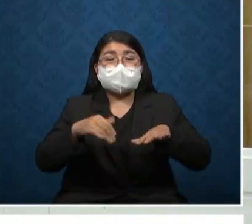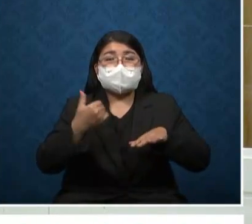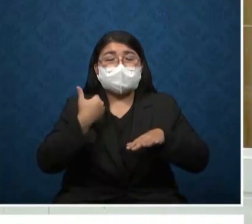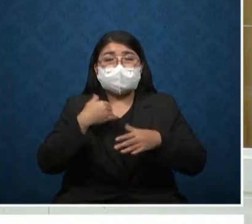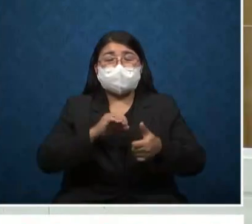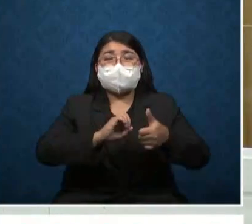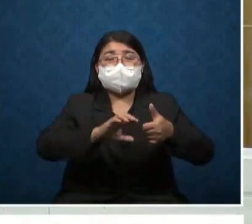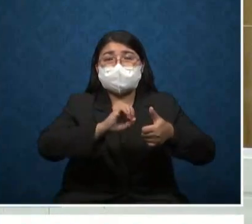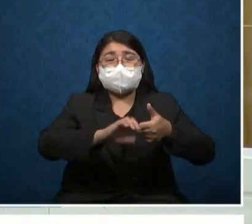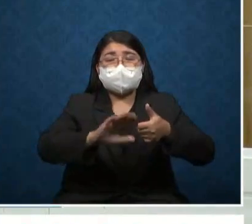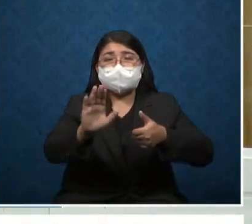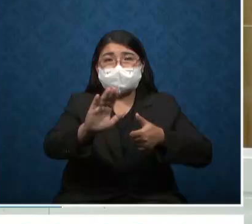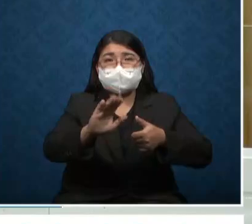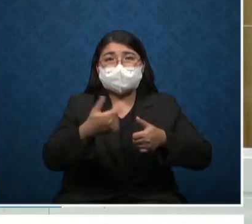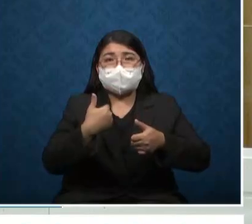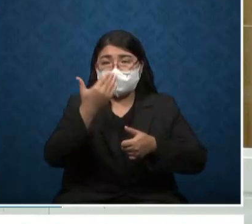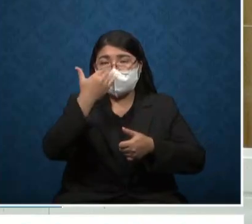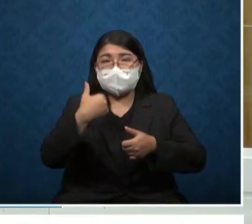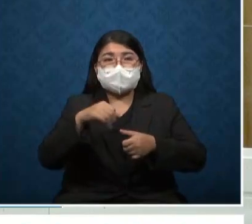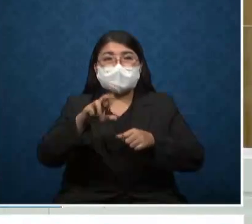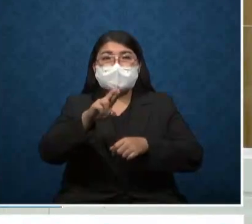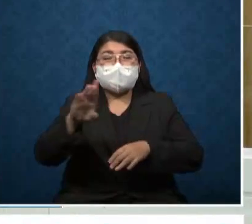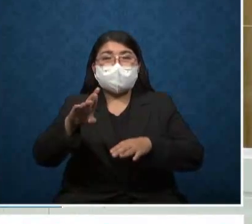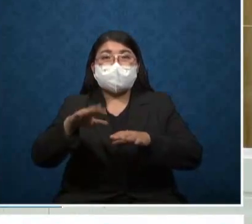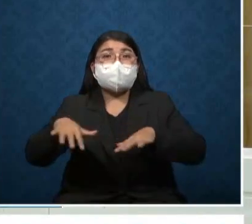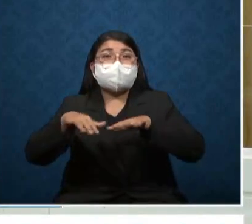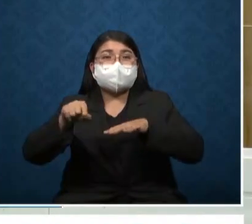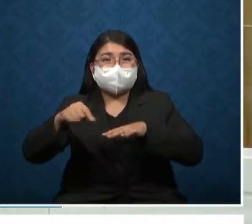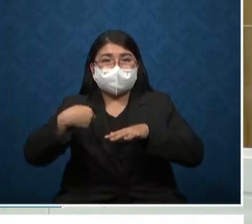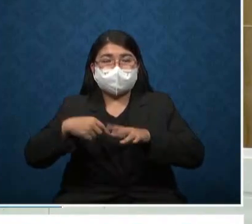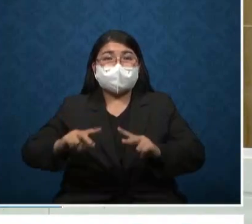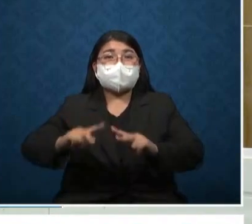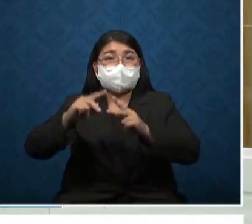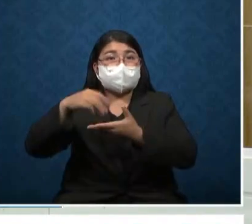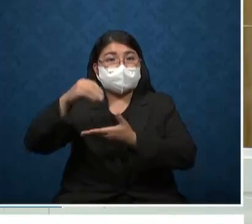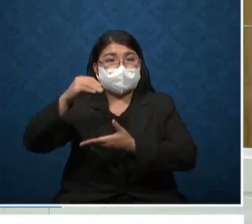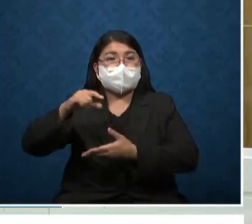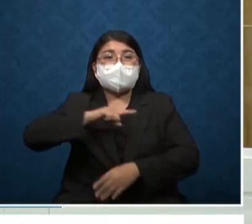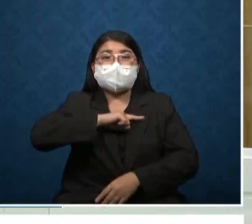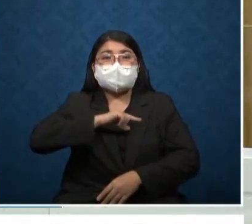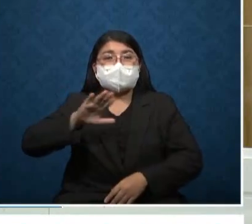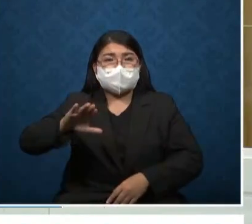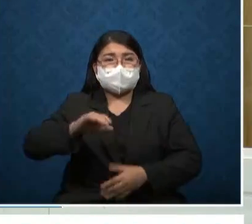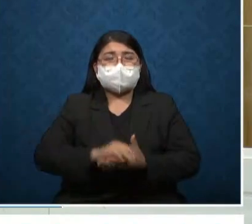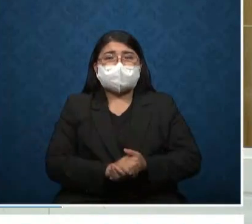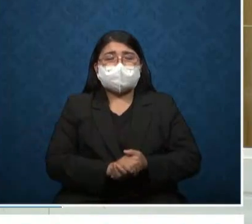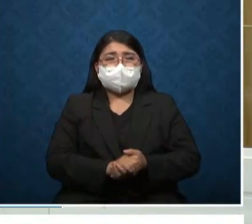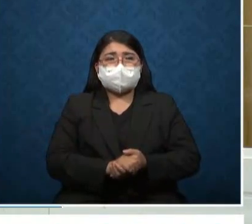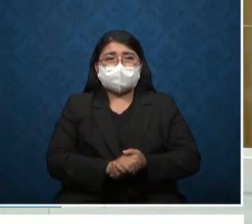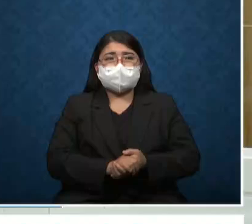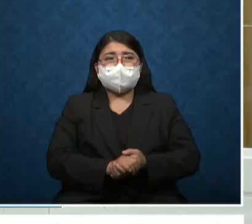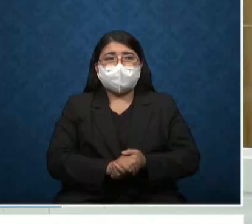เสนอเี้เพรระบบปกตินั้นกระสวงกทำอยู่แล้วระบบที่เปกอศาพิเศษที่เรีกว Specialของยาธรรนใช้วัาอษษ์เี่ย